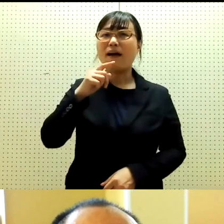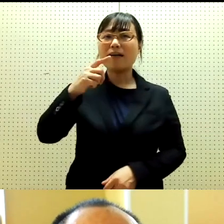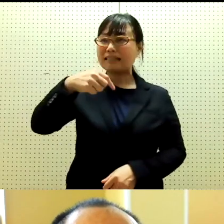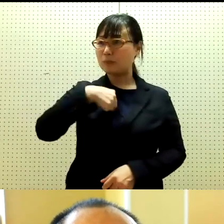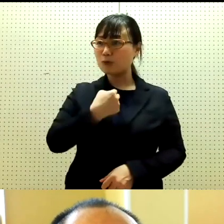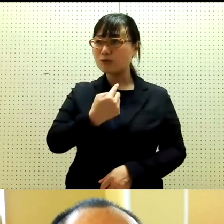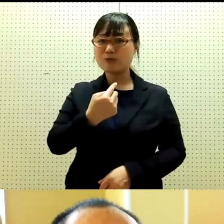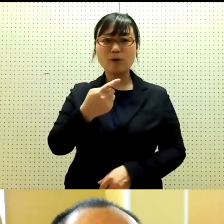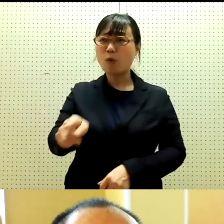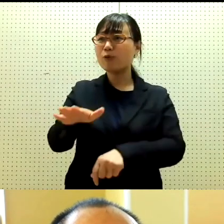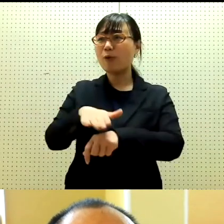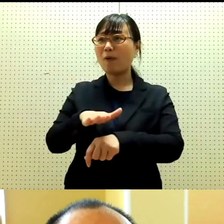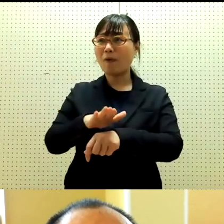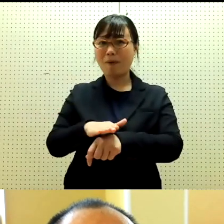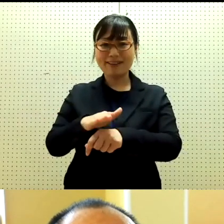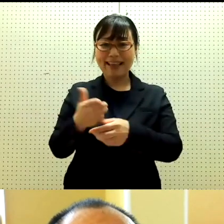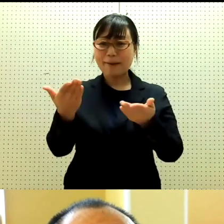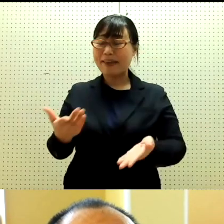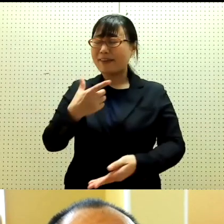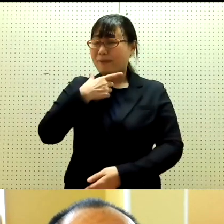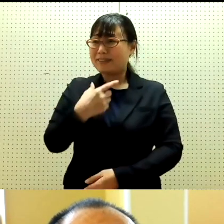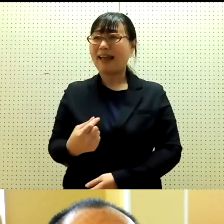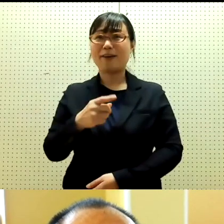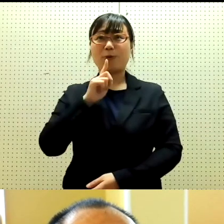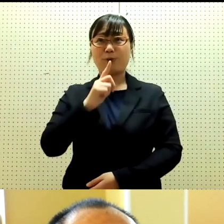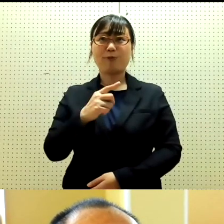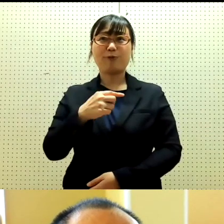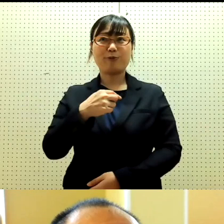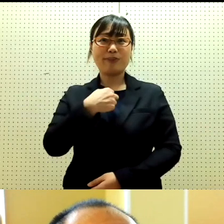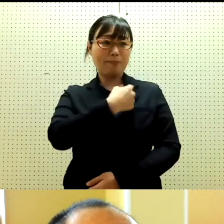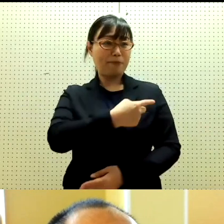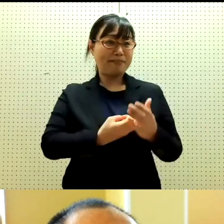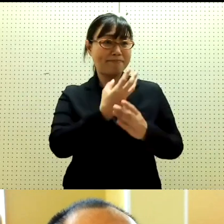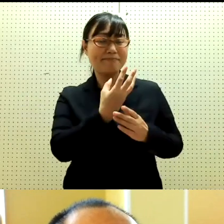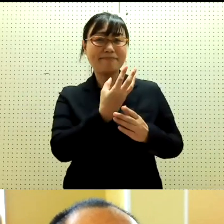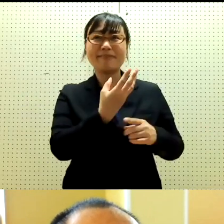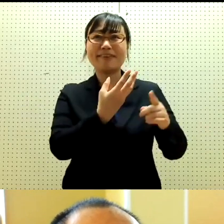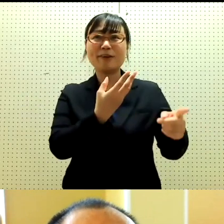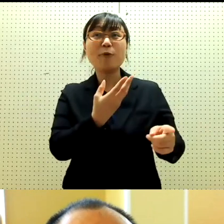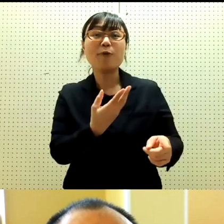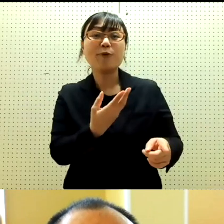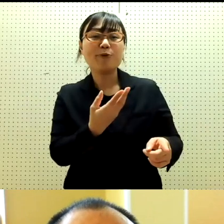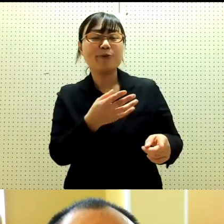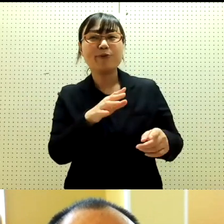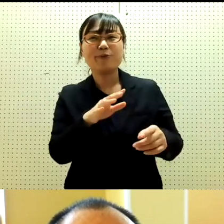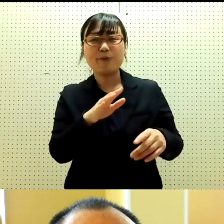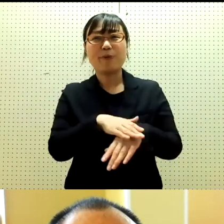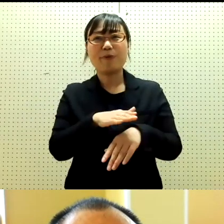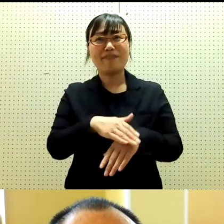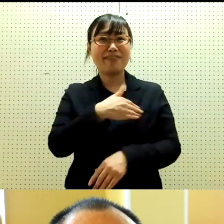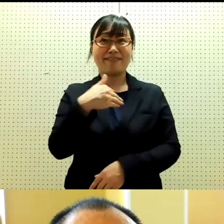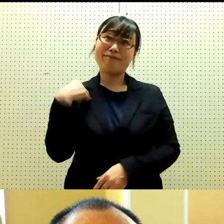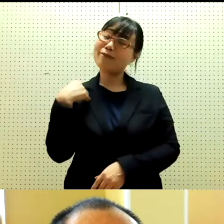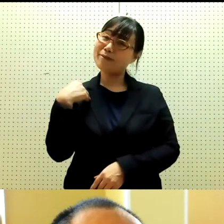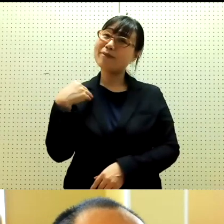に、そんなようなこうつかみ方ができたりとかしてもいいのかなっていうのは、ちょっとい